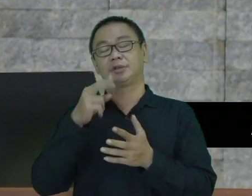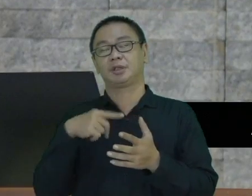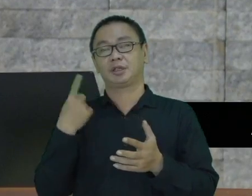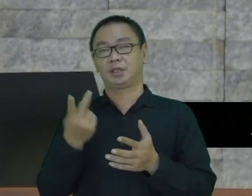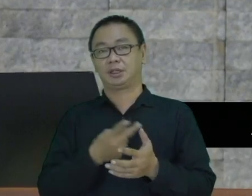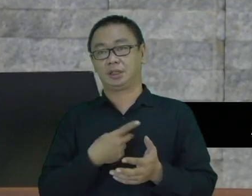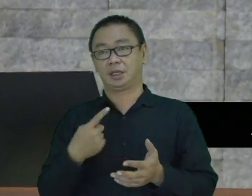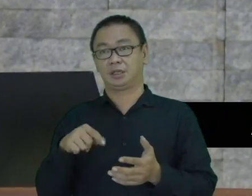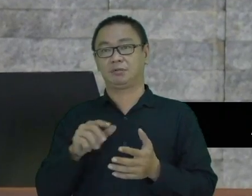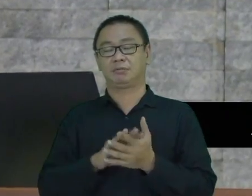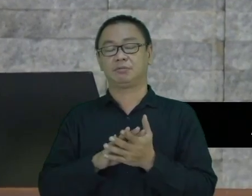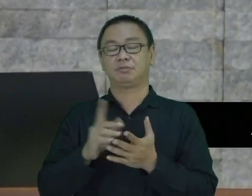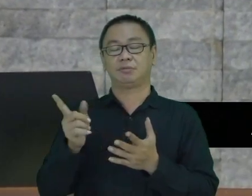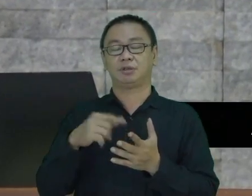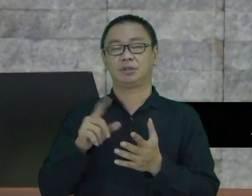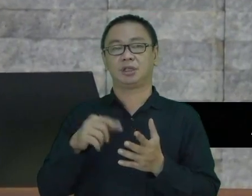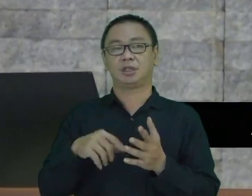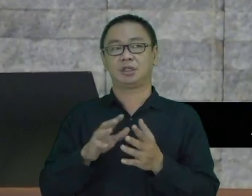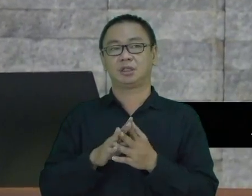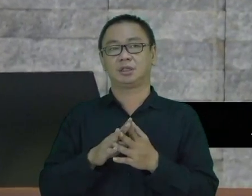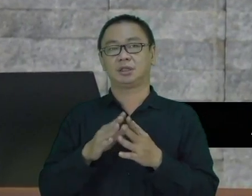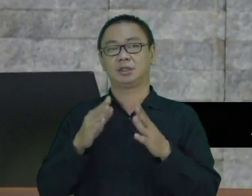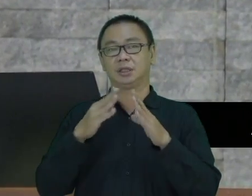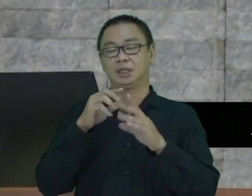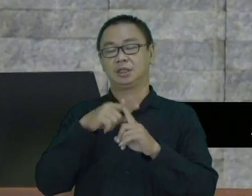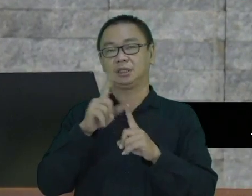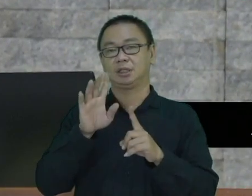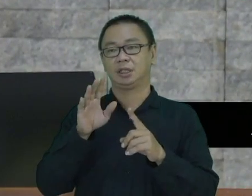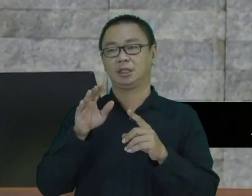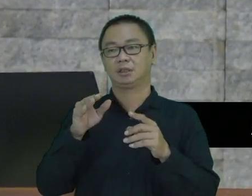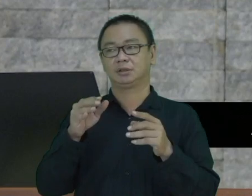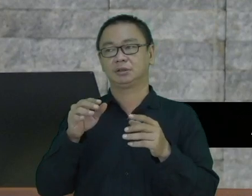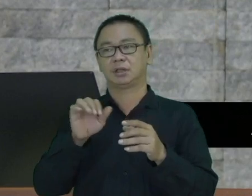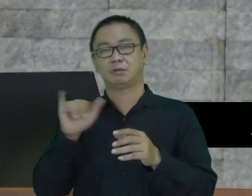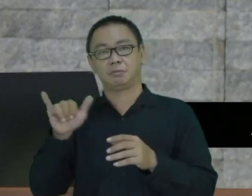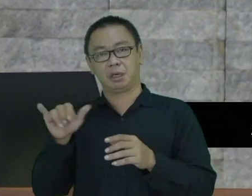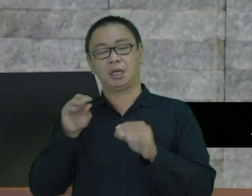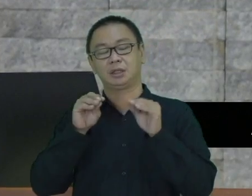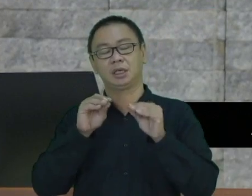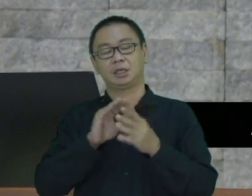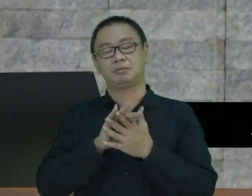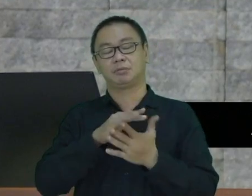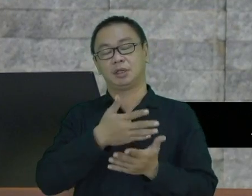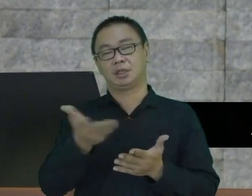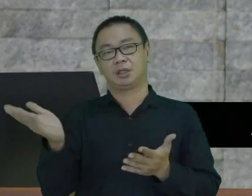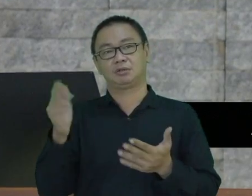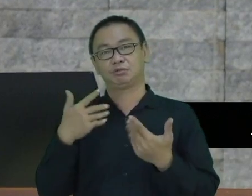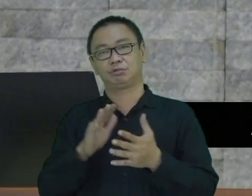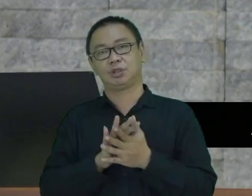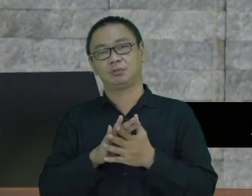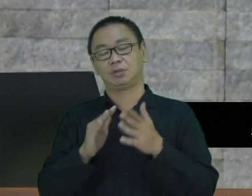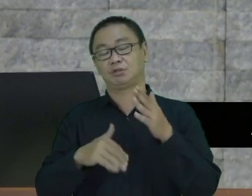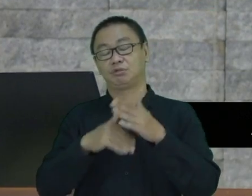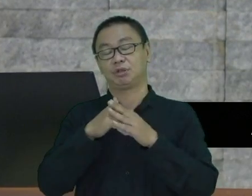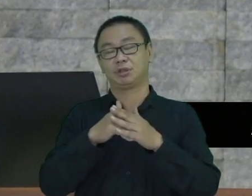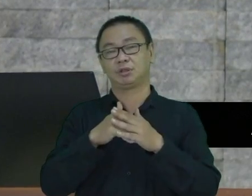berasal dari gereja-gereja yang tidak seajaran dengan GKI. Mereka telah memenuhi semua persyaratan yang telah